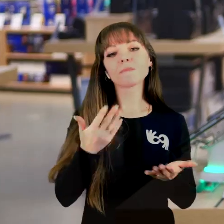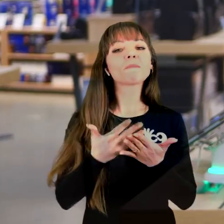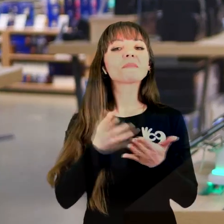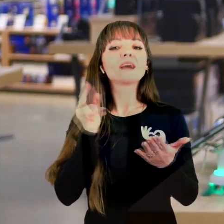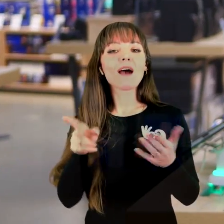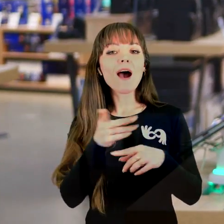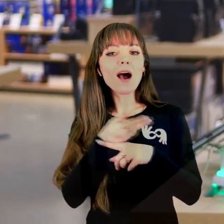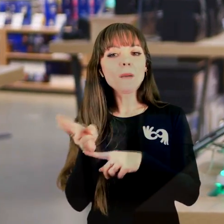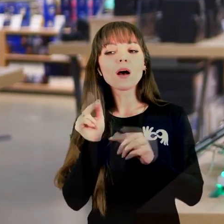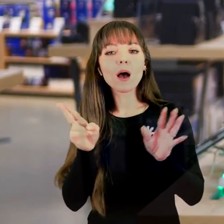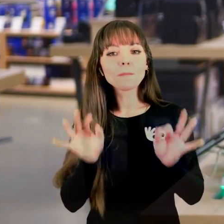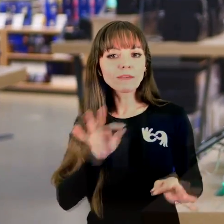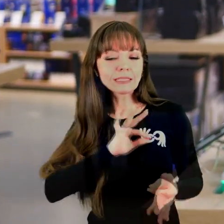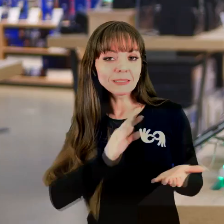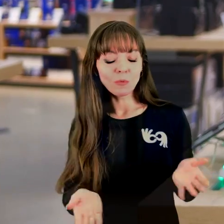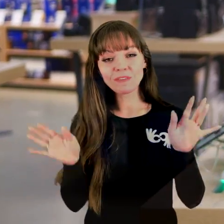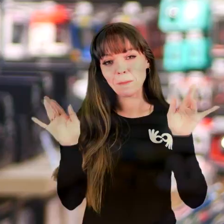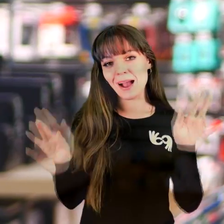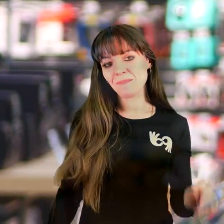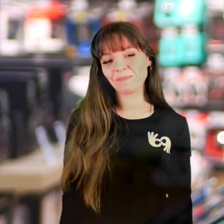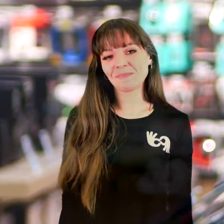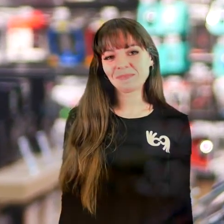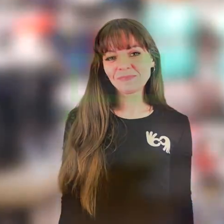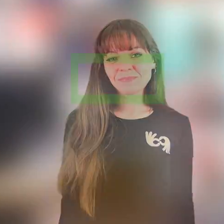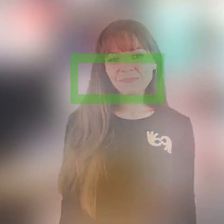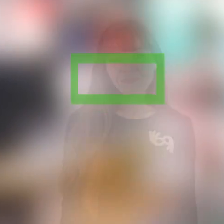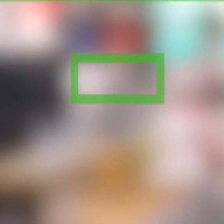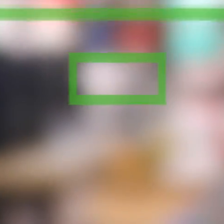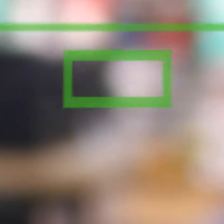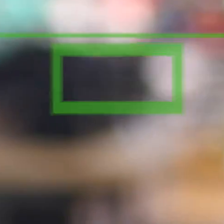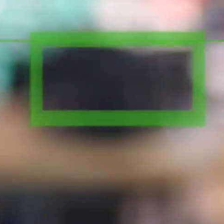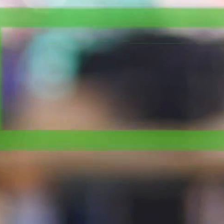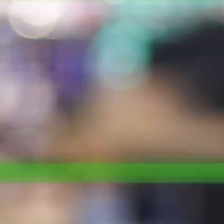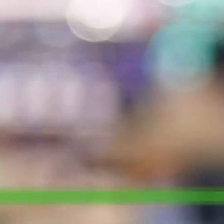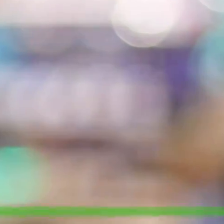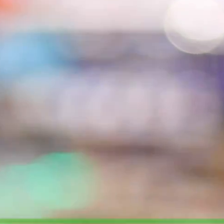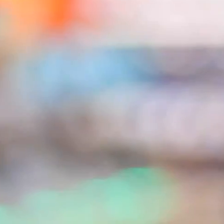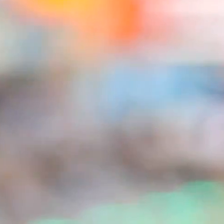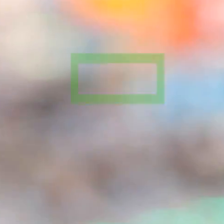например, как эти камеры правильно использовать. Пока!